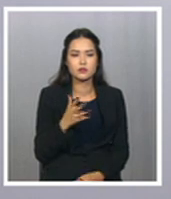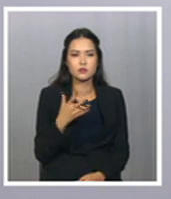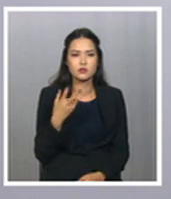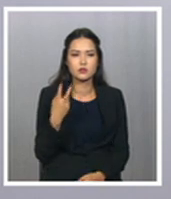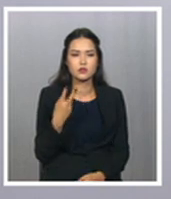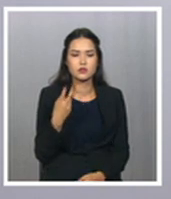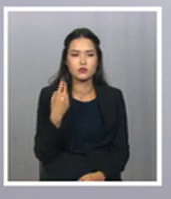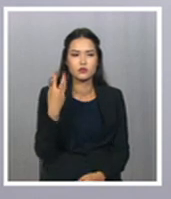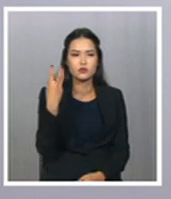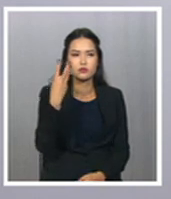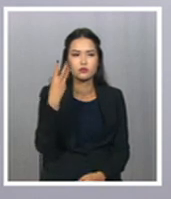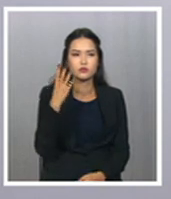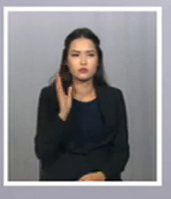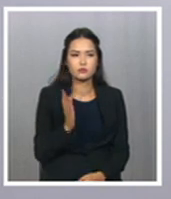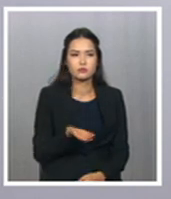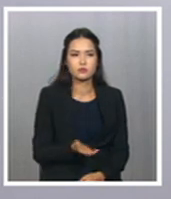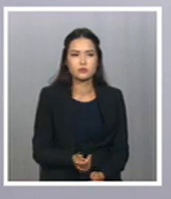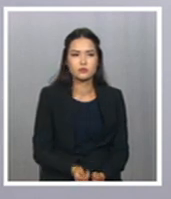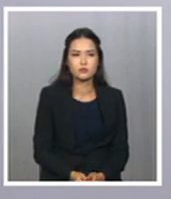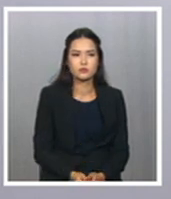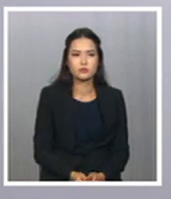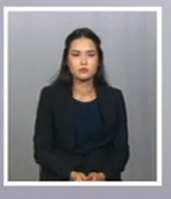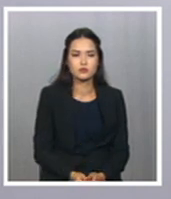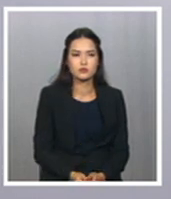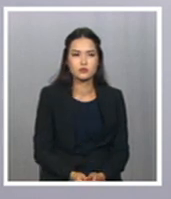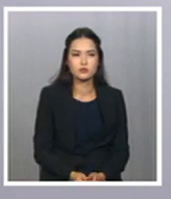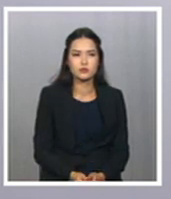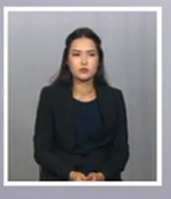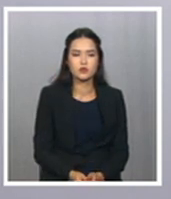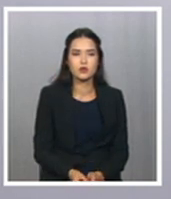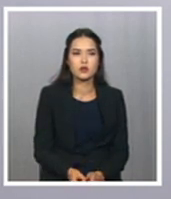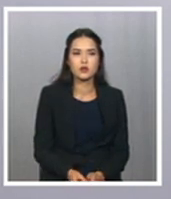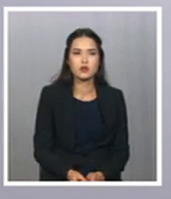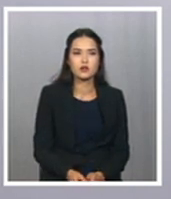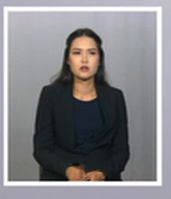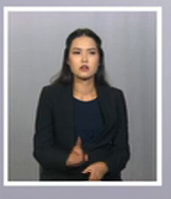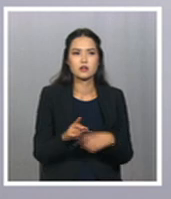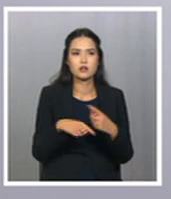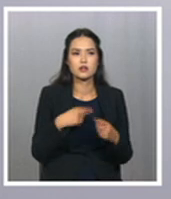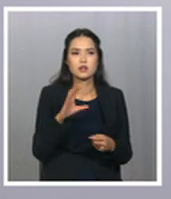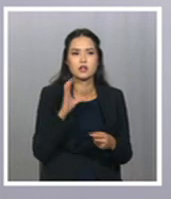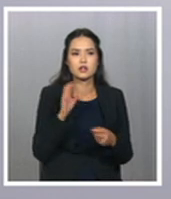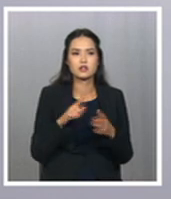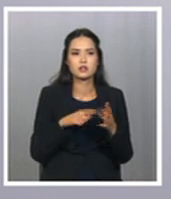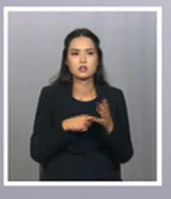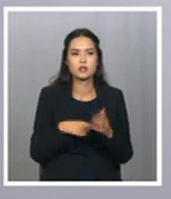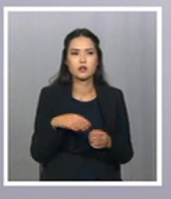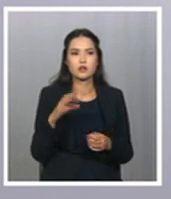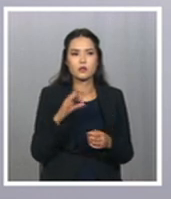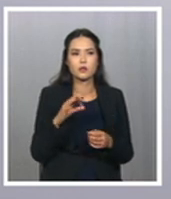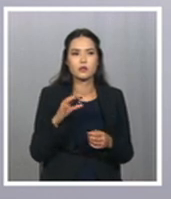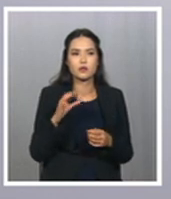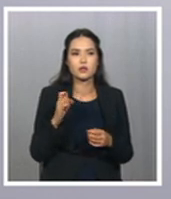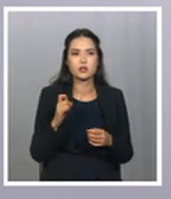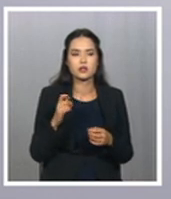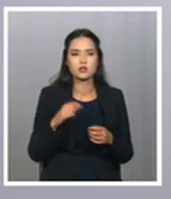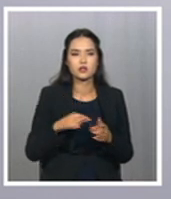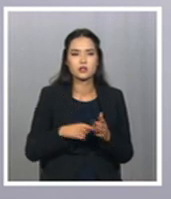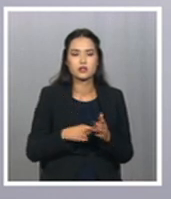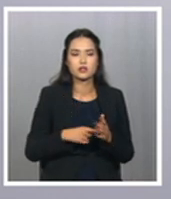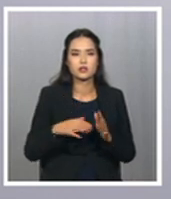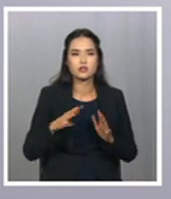жартысы түбірасында 3 бөлінген 2 болады. Тағы да F нүктесі бұл OX, Y жастығында